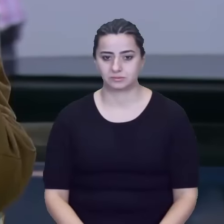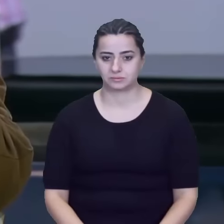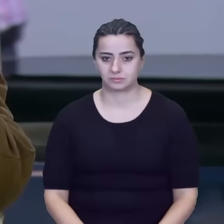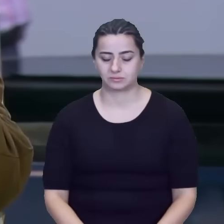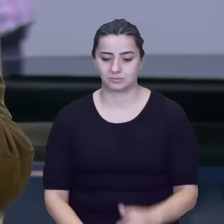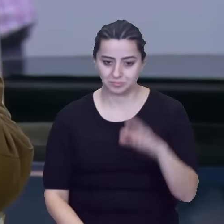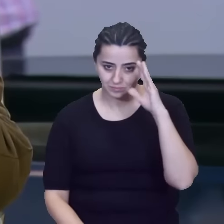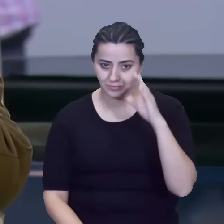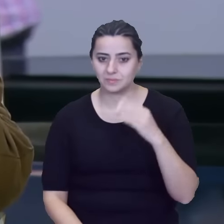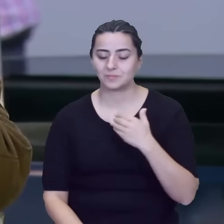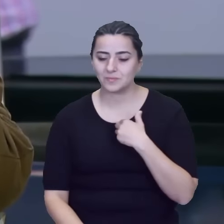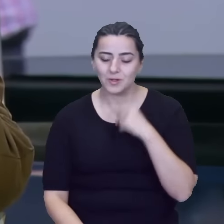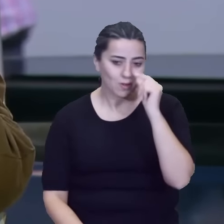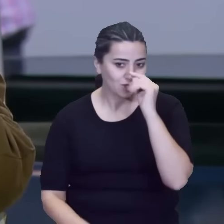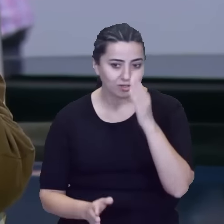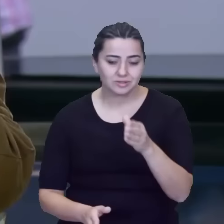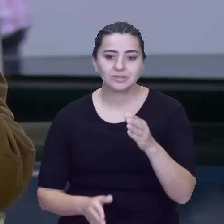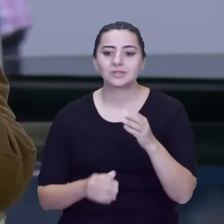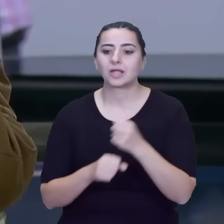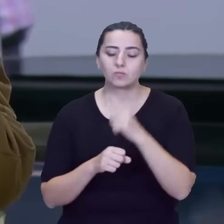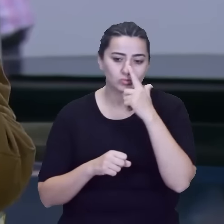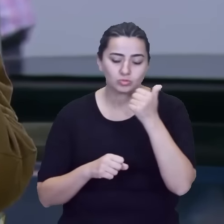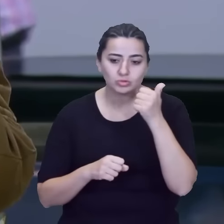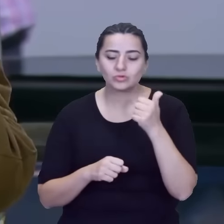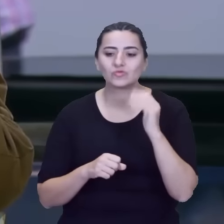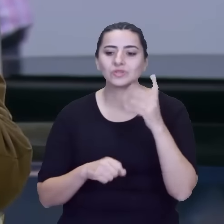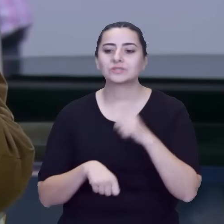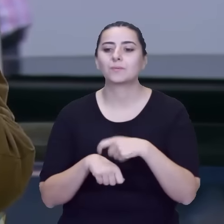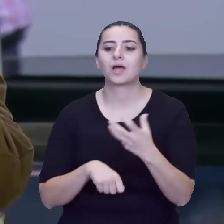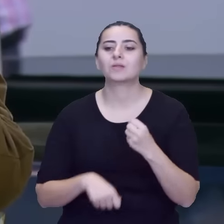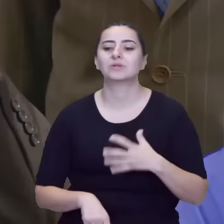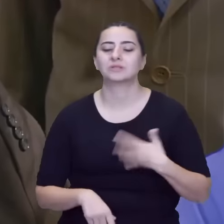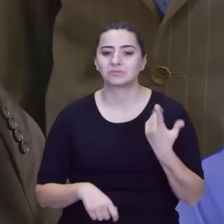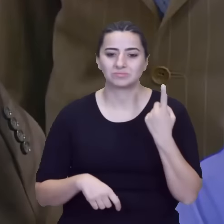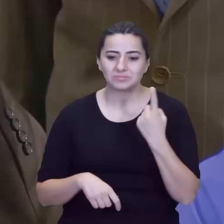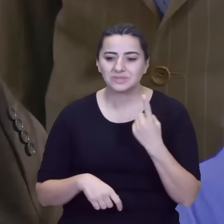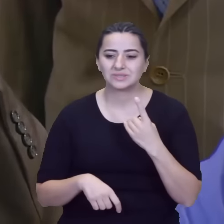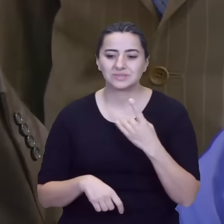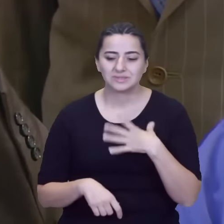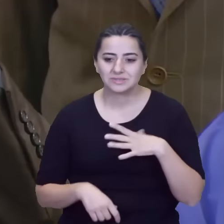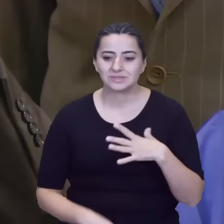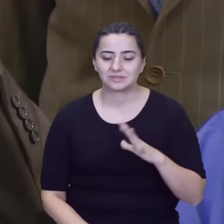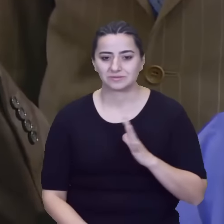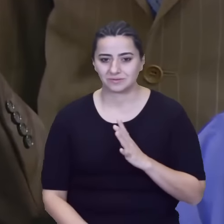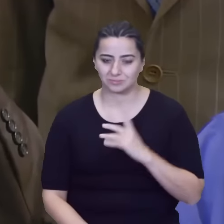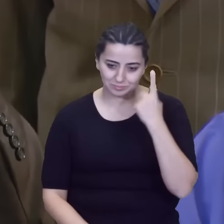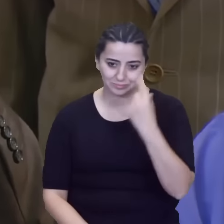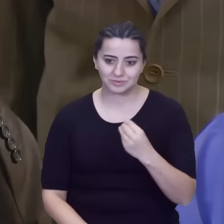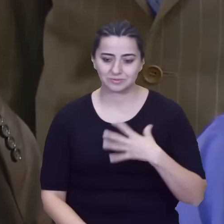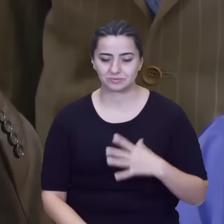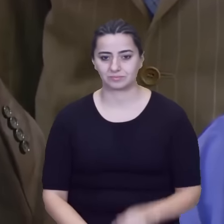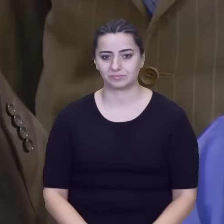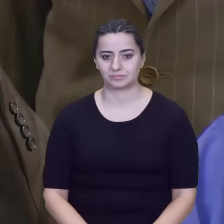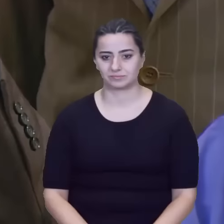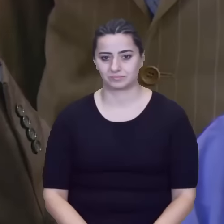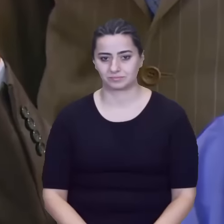Merhabalar, merhabalar. Kolay gelsin. Genel müdürüm, fazla vaktinizi almadan bir maruzatım var benim. Hemen onu size söylemek